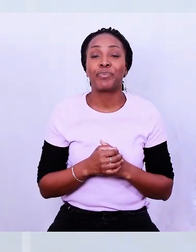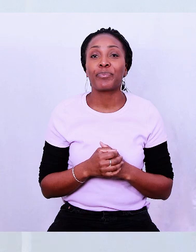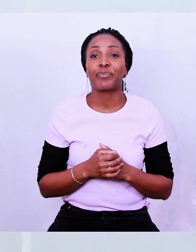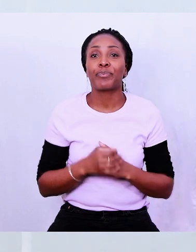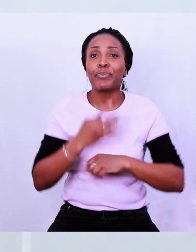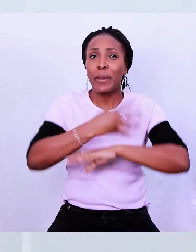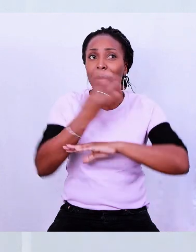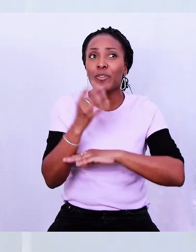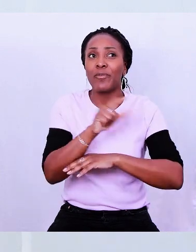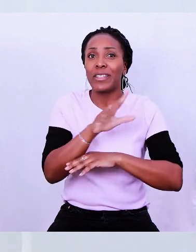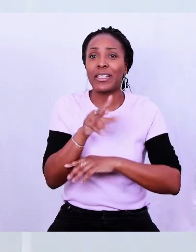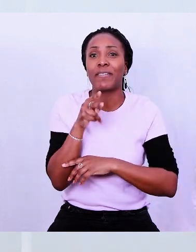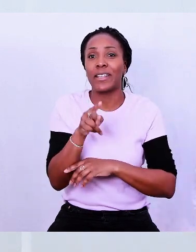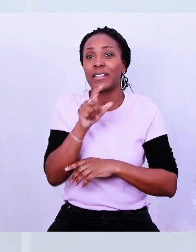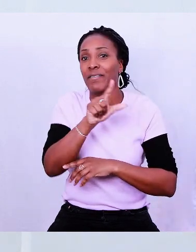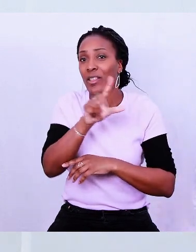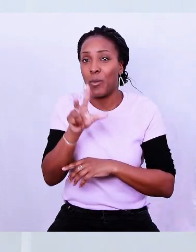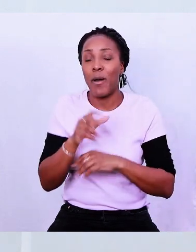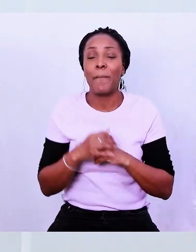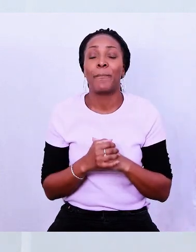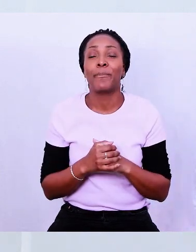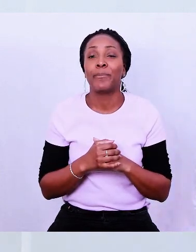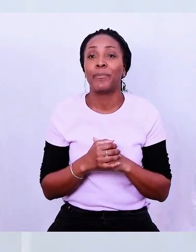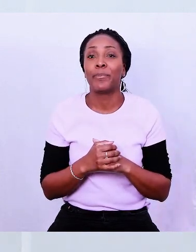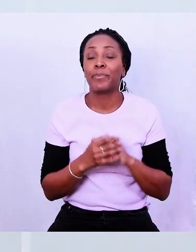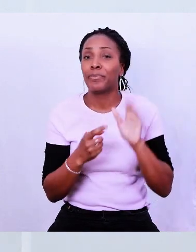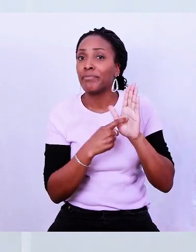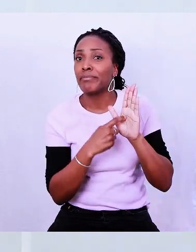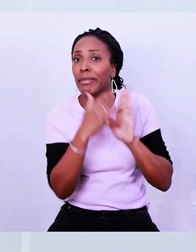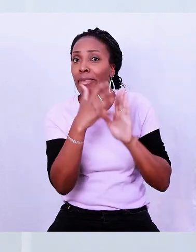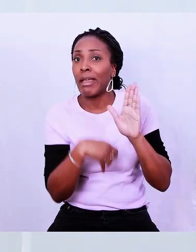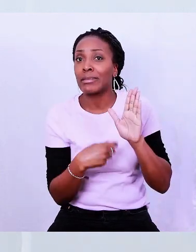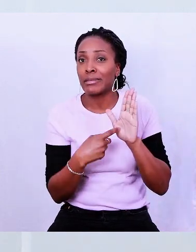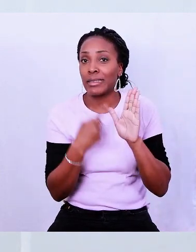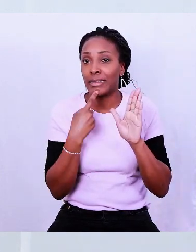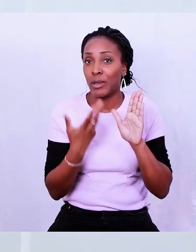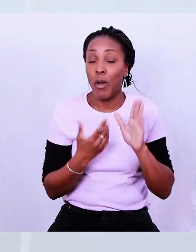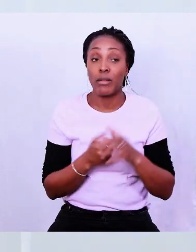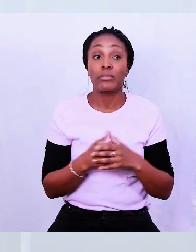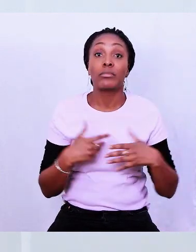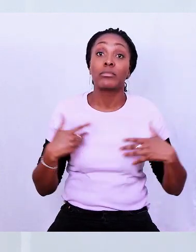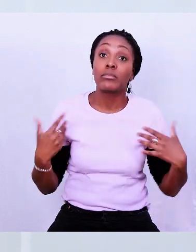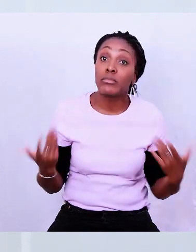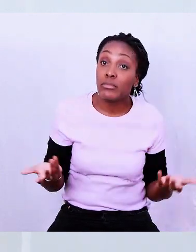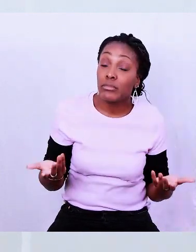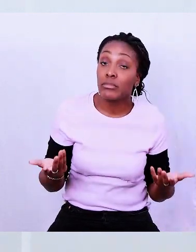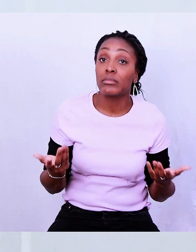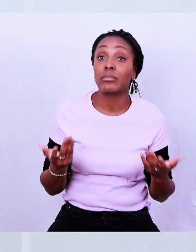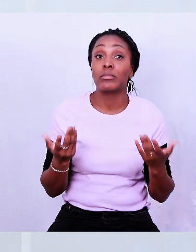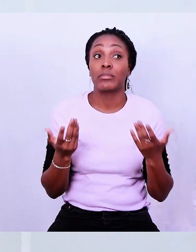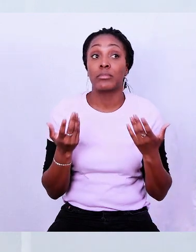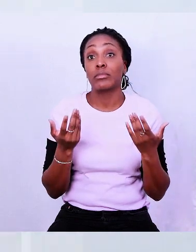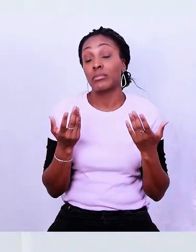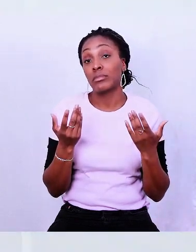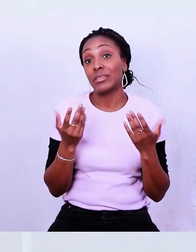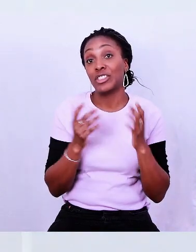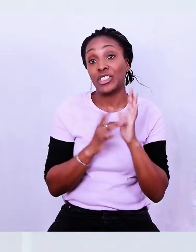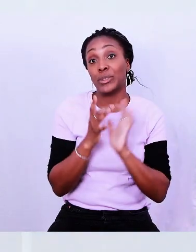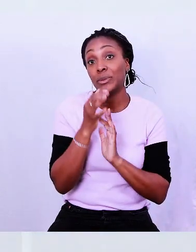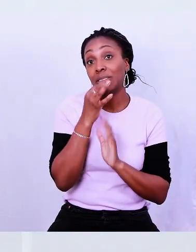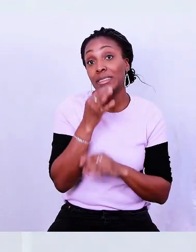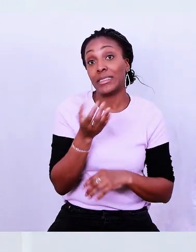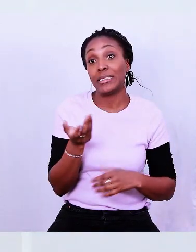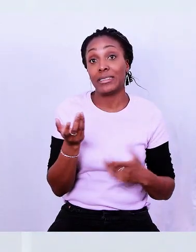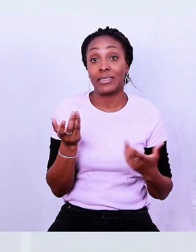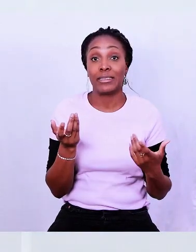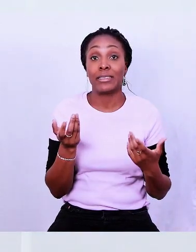Matthieu 25, verset 23. On voit à l'arrivée que, dans ce texte-là, que Jésus-Christ va dire, c'est bien,